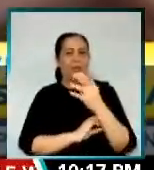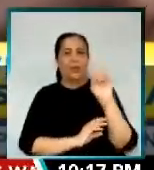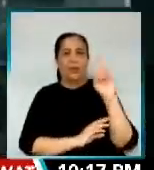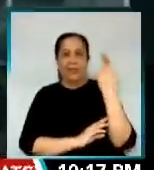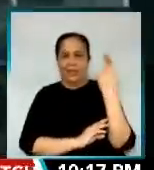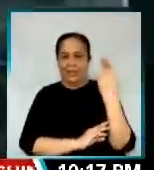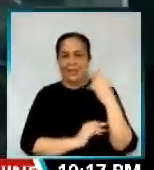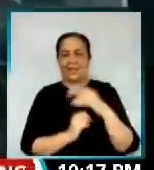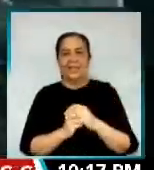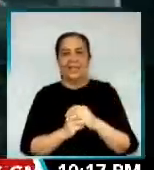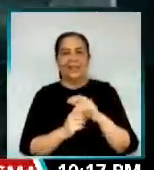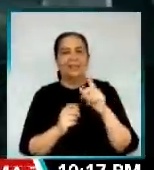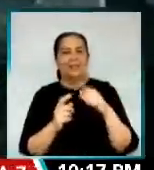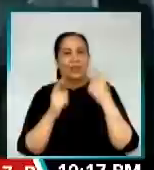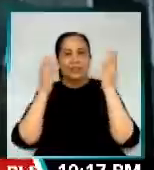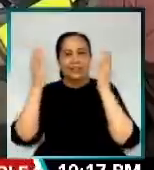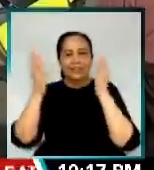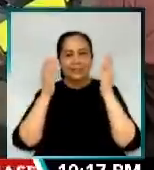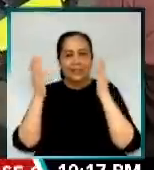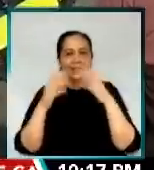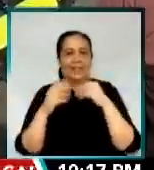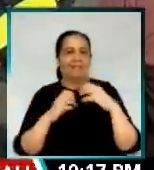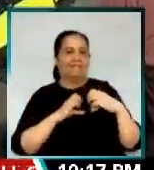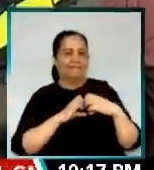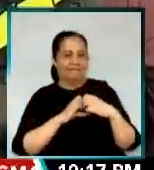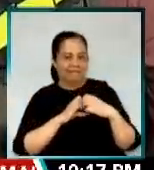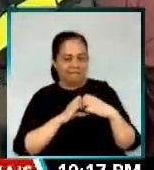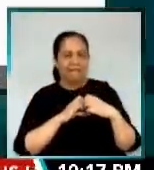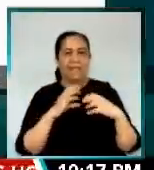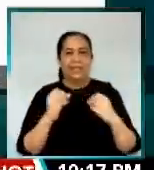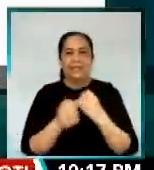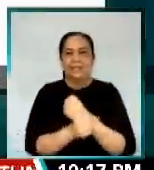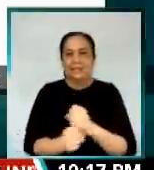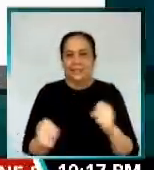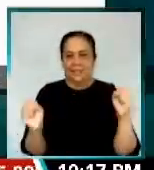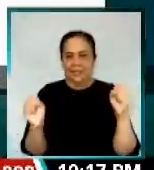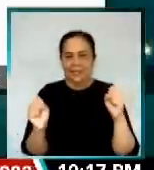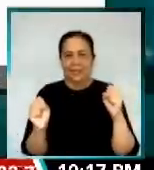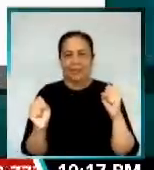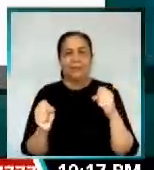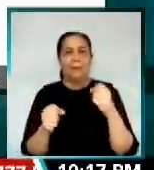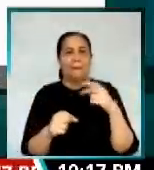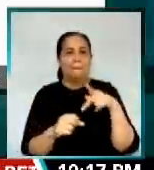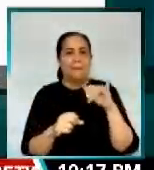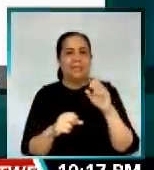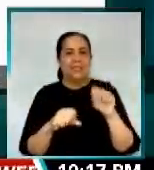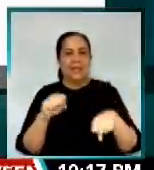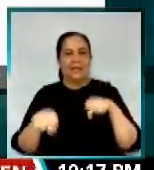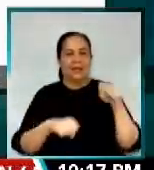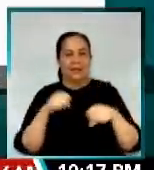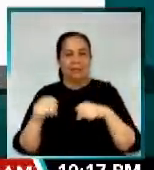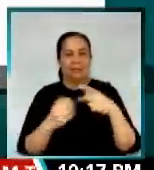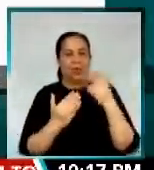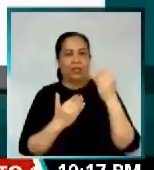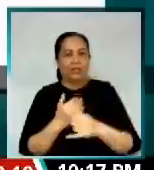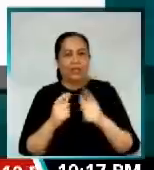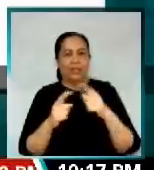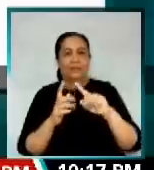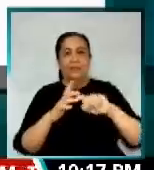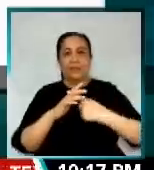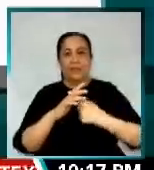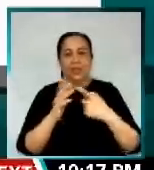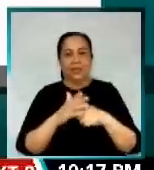sa Serbisyo at Puso at Ligtas Pa Jack Project na inilunsad ng show sa simula ng pandemya